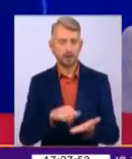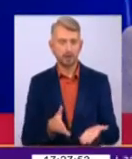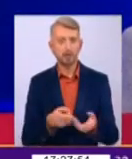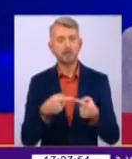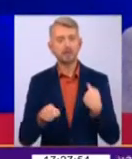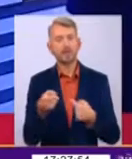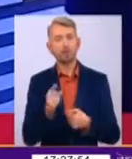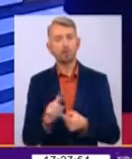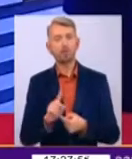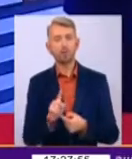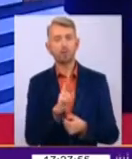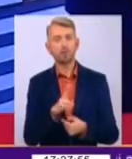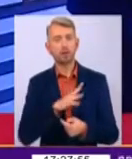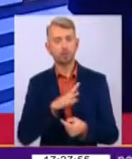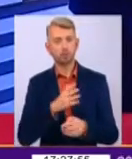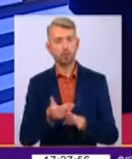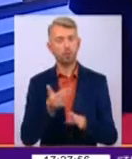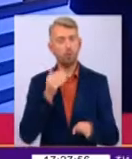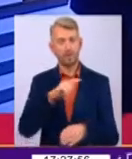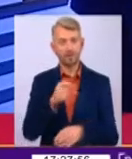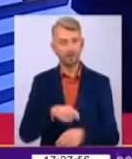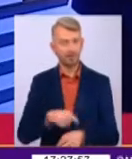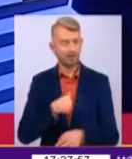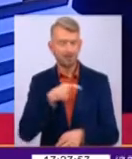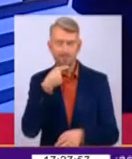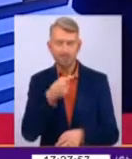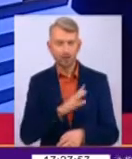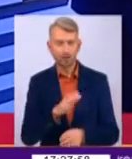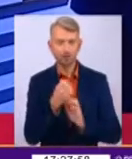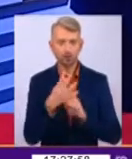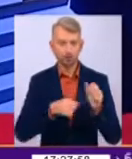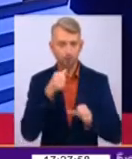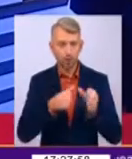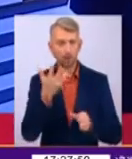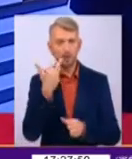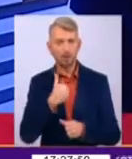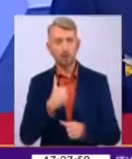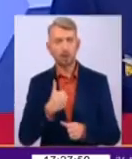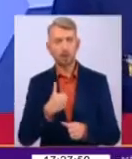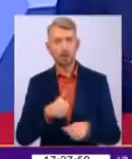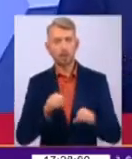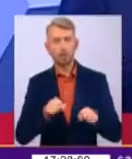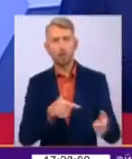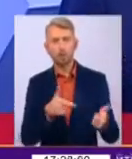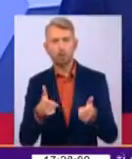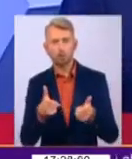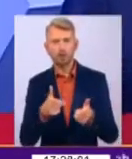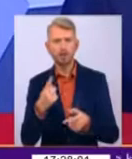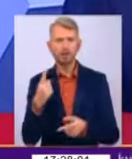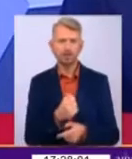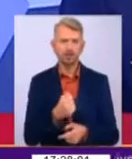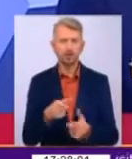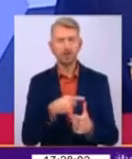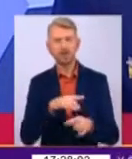Різниця в тому, що як було до війни, я не кажу в 2014 році, коли могли готувати там тиждень, чи